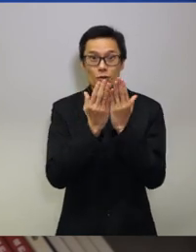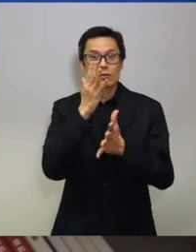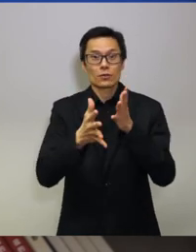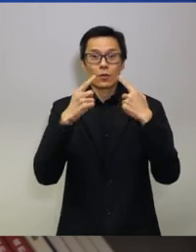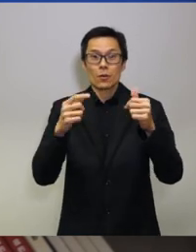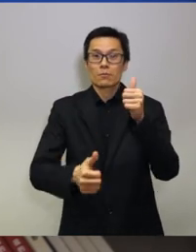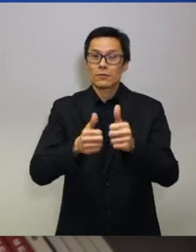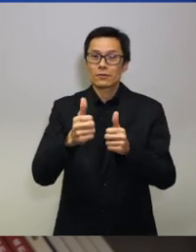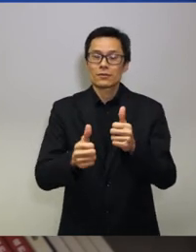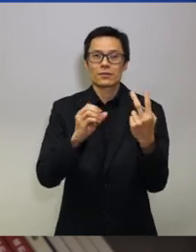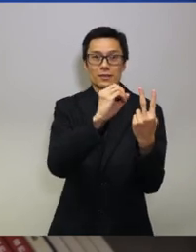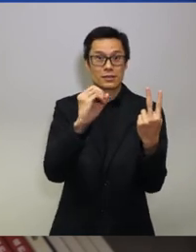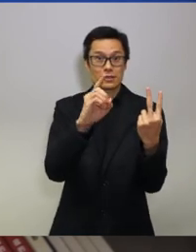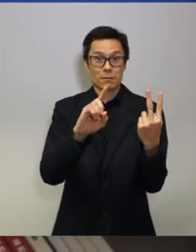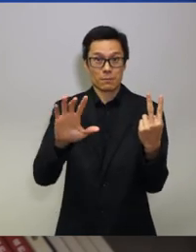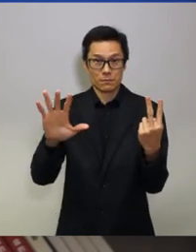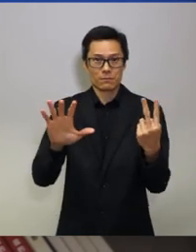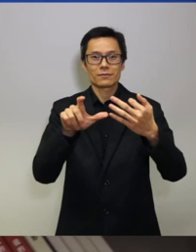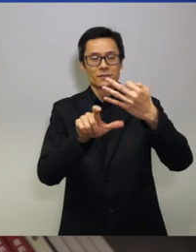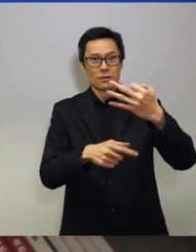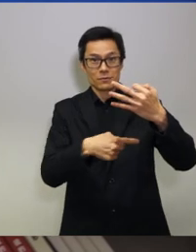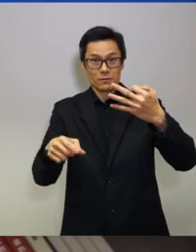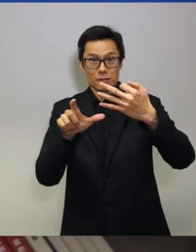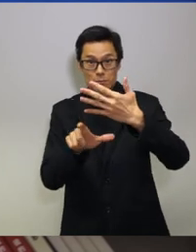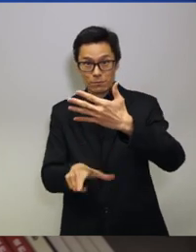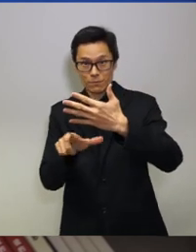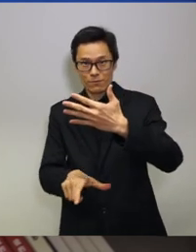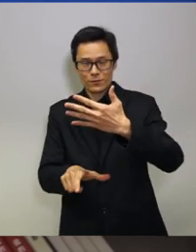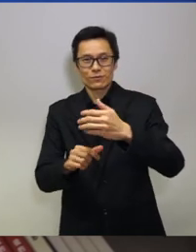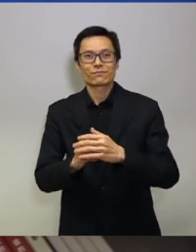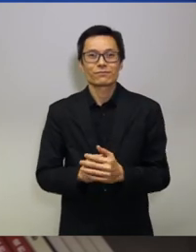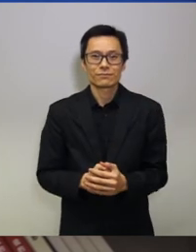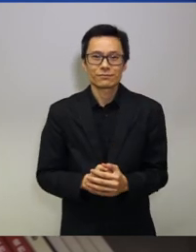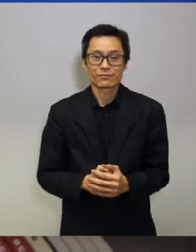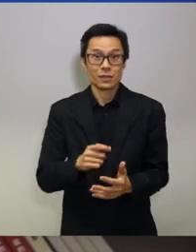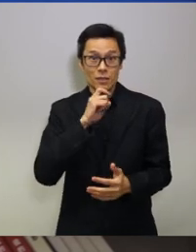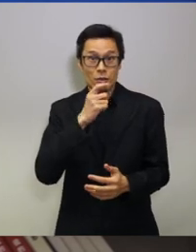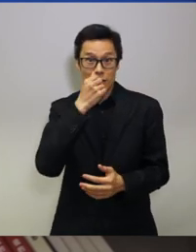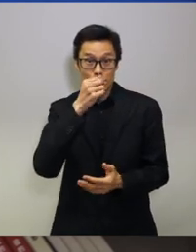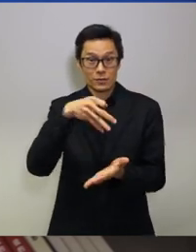會在2015年的3月至5月期間舉行，如果有興趣